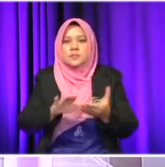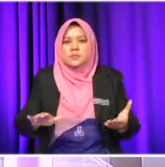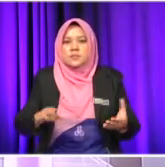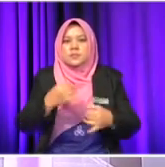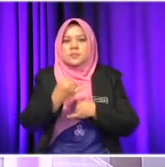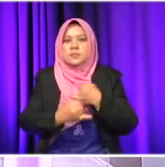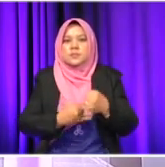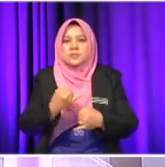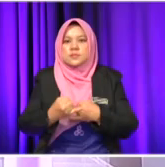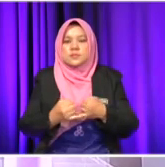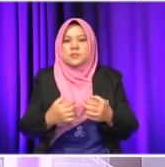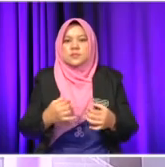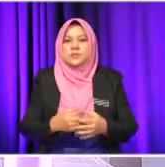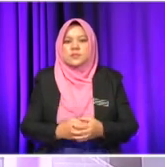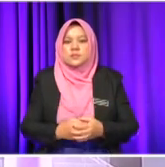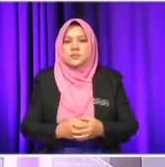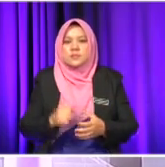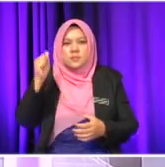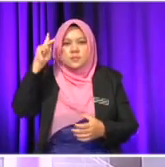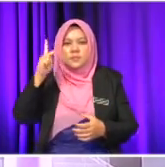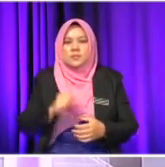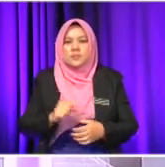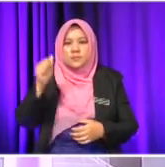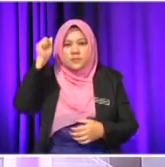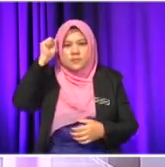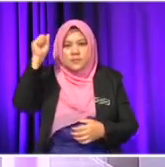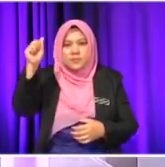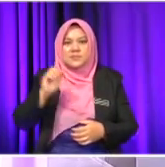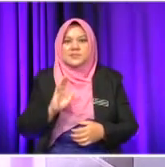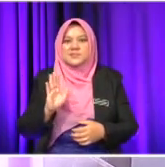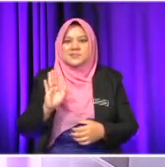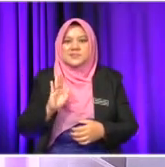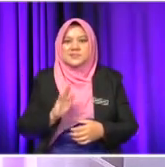maju kita jumpa lagi saya akan menang sih Assalamualaikum bye